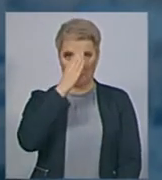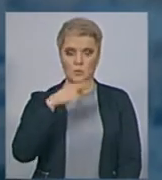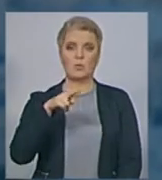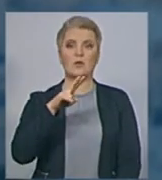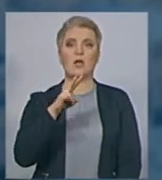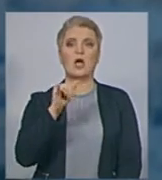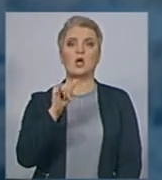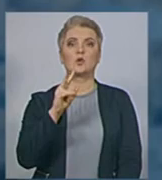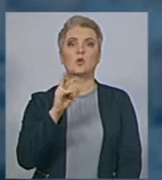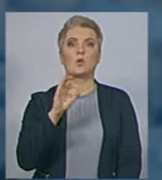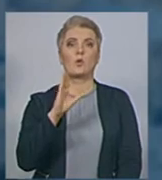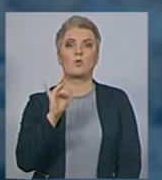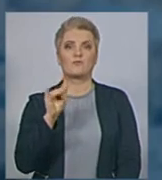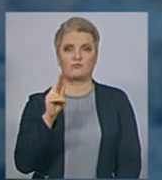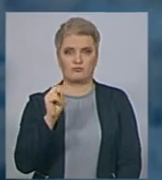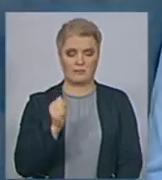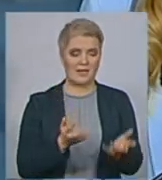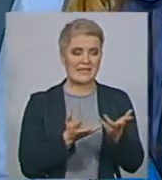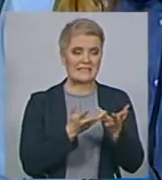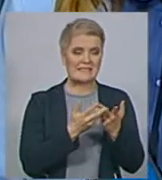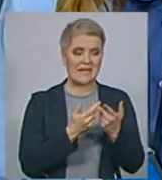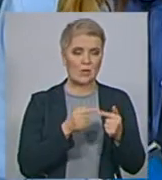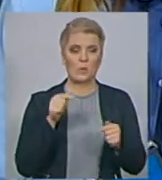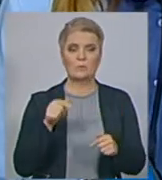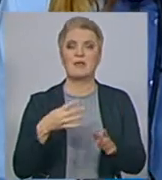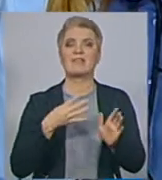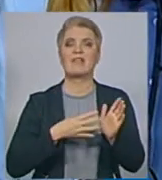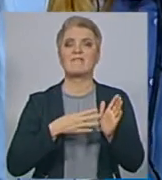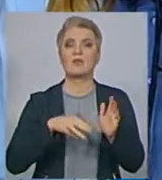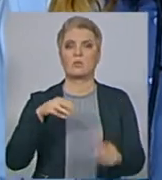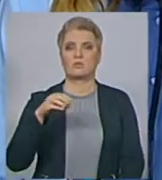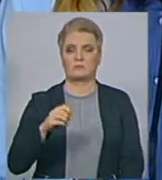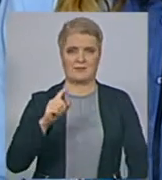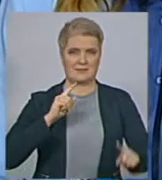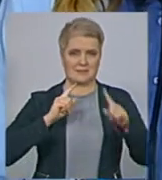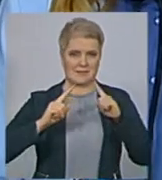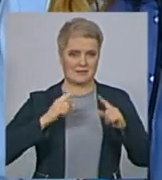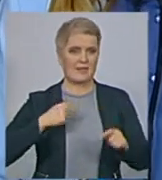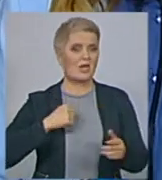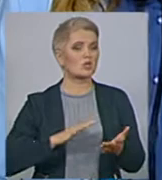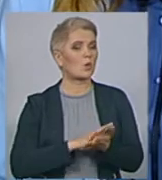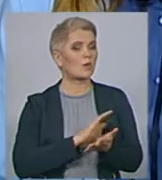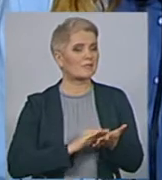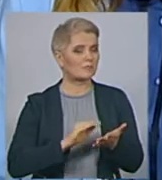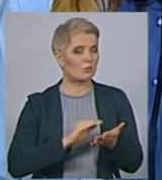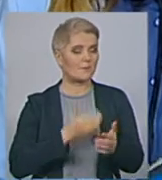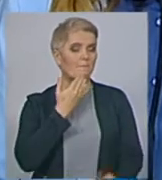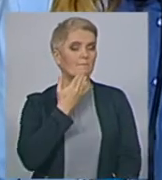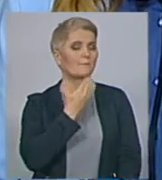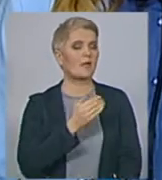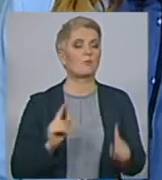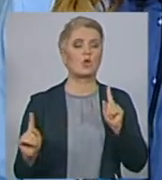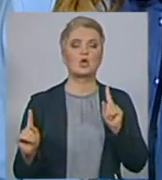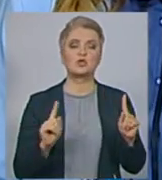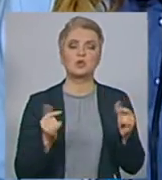ліком воно 90, там працює наша кореспондентка Дар'я Коваль, вона на прямому зв'язку зі студією. Дар'я, що зараз